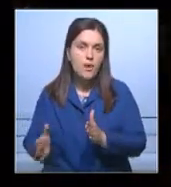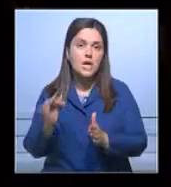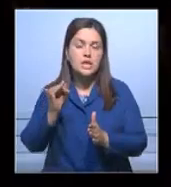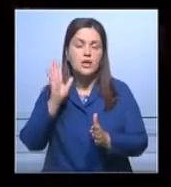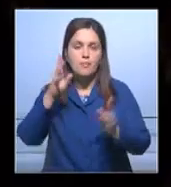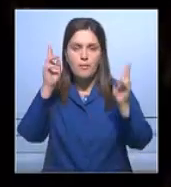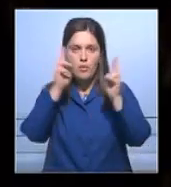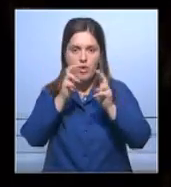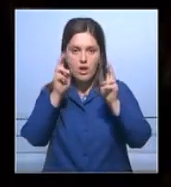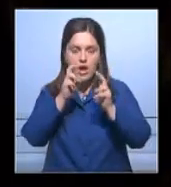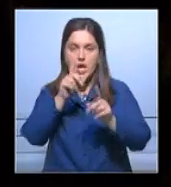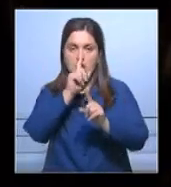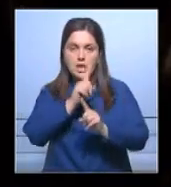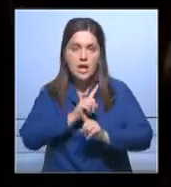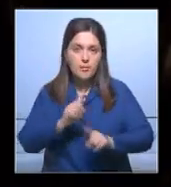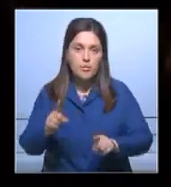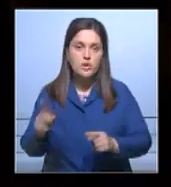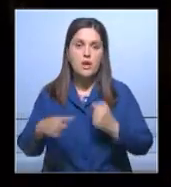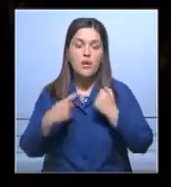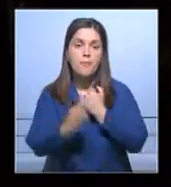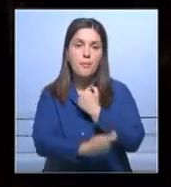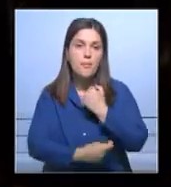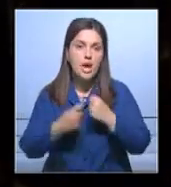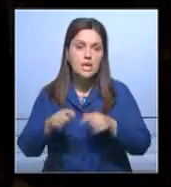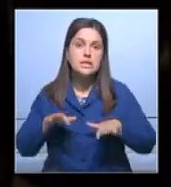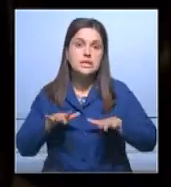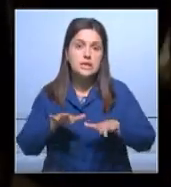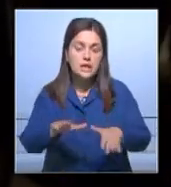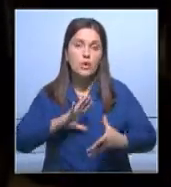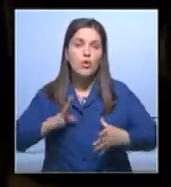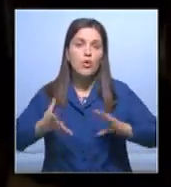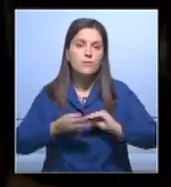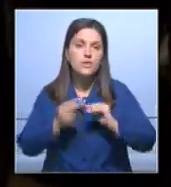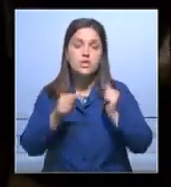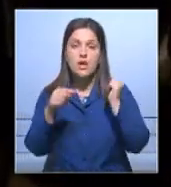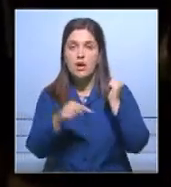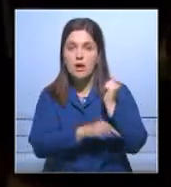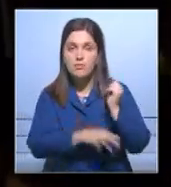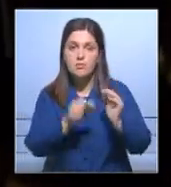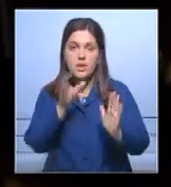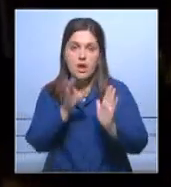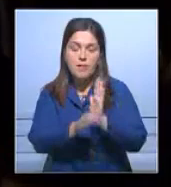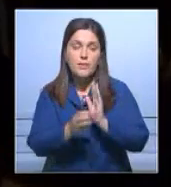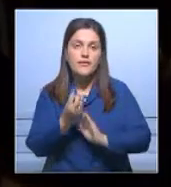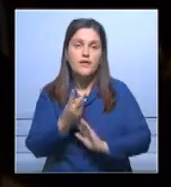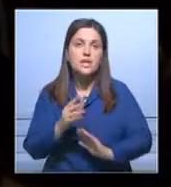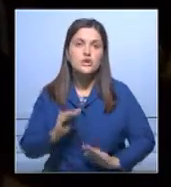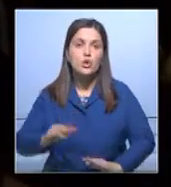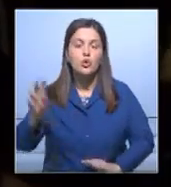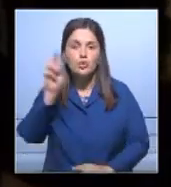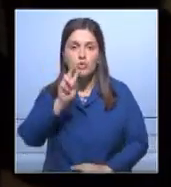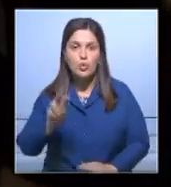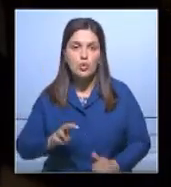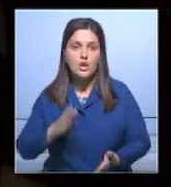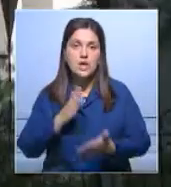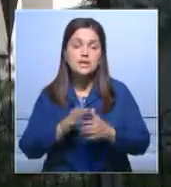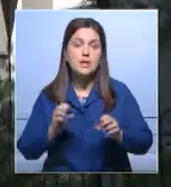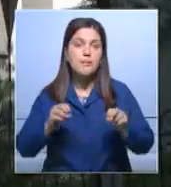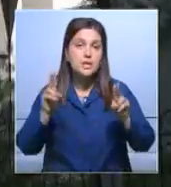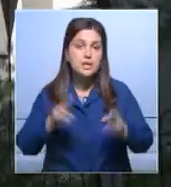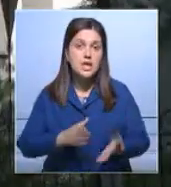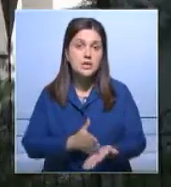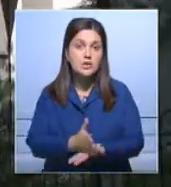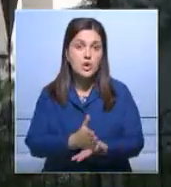перед проверяющими и контролирующими органами. По материалам дела общая сумма взяток составила 12 тысяч долларов. В антикоррупционной